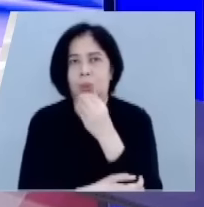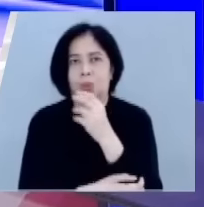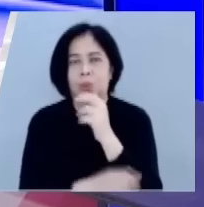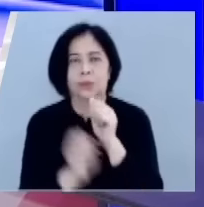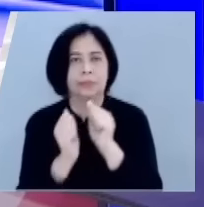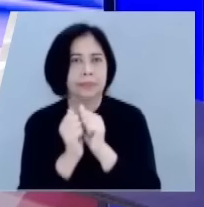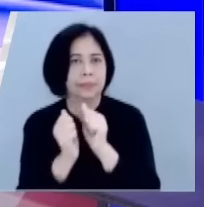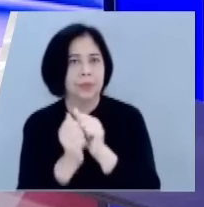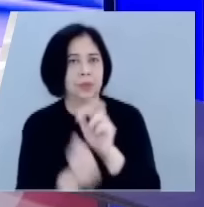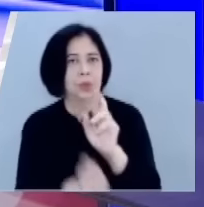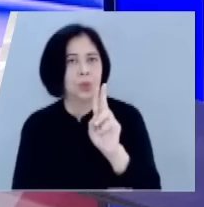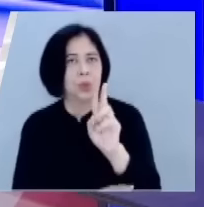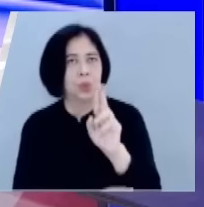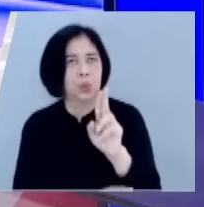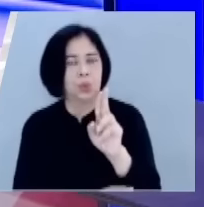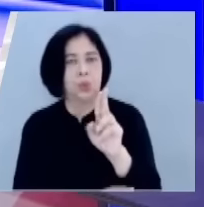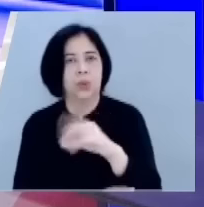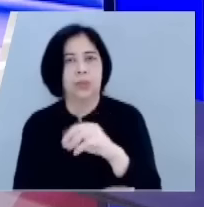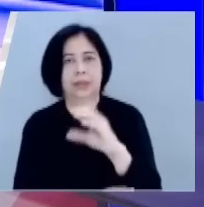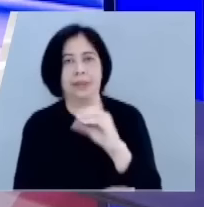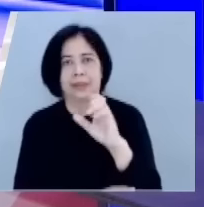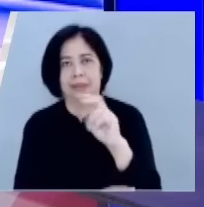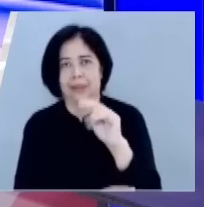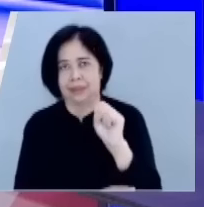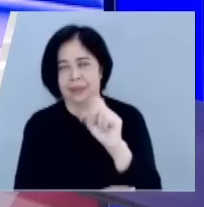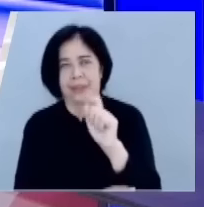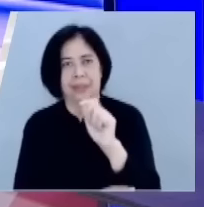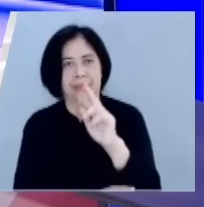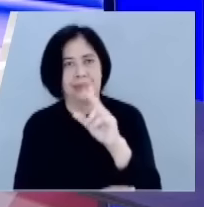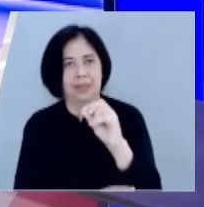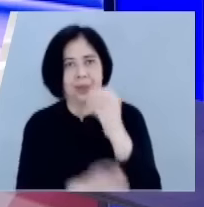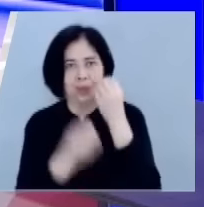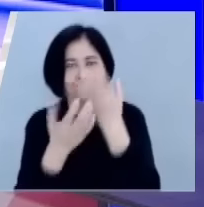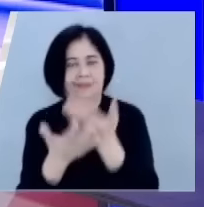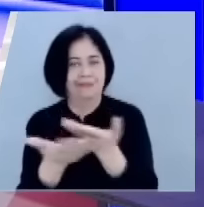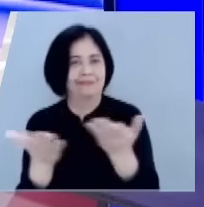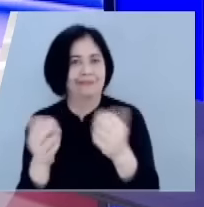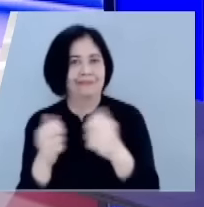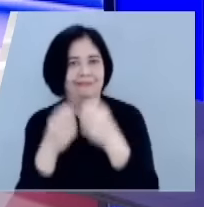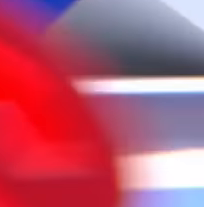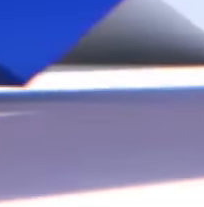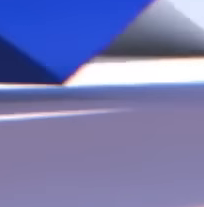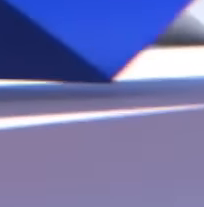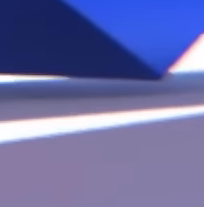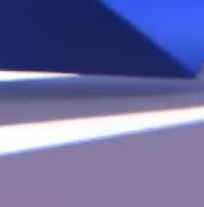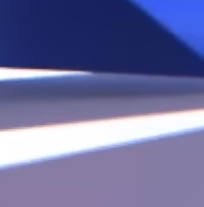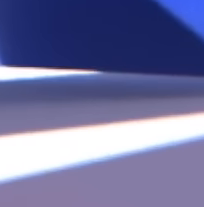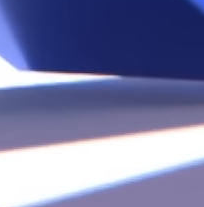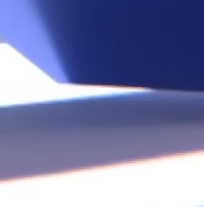Naruru Madrid at Dennis Trillo sa pelikula? Kilalanin natin sila sa chika ni Lars Santiago.